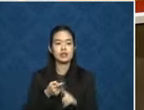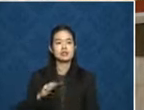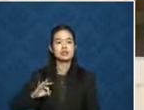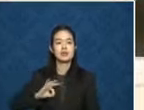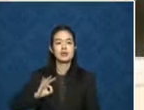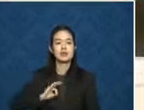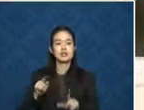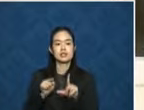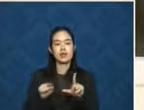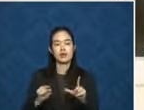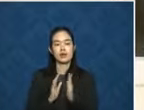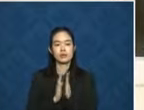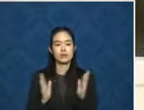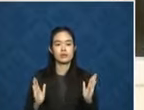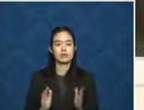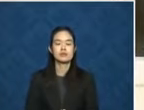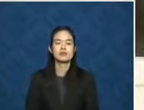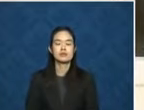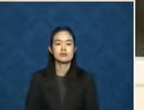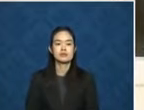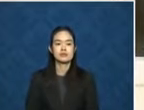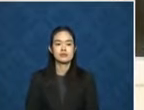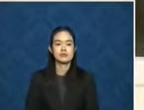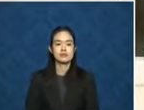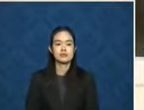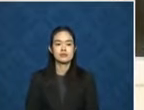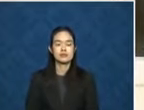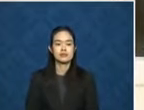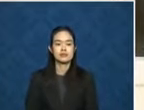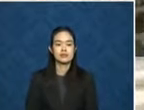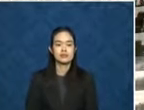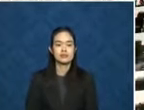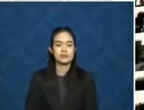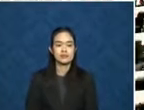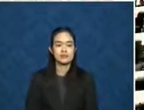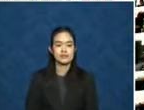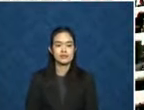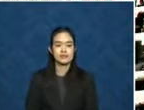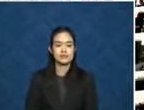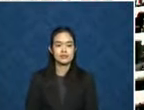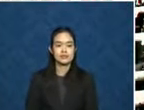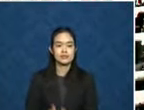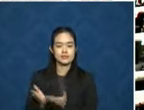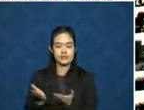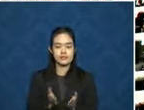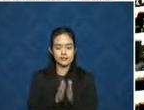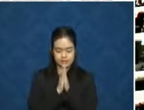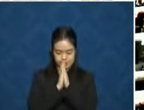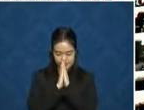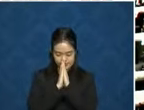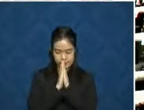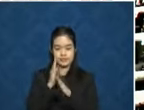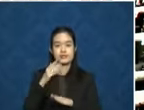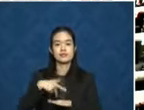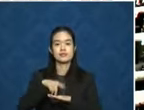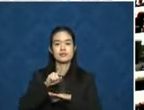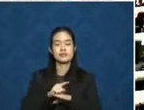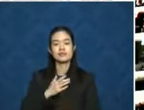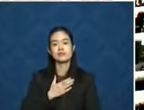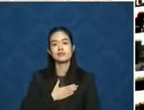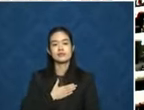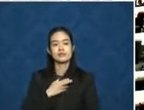ครับขอบคุณครับเชิญท่านจิตติพจน์วีระยะโลดครับ กราบเรียนท่านประธานที่เคารพครับกับผมนายจิต